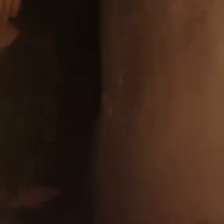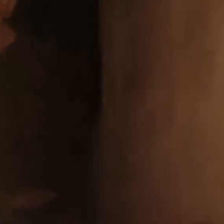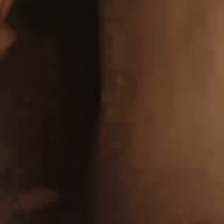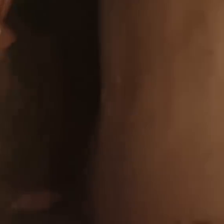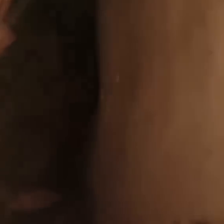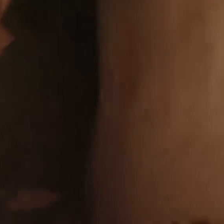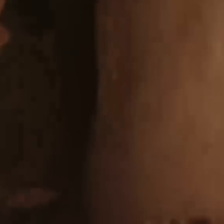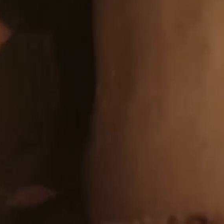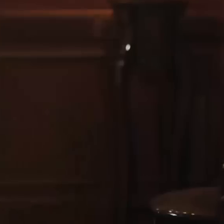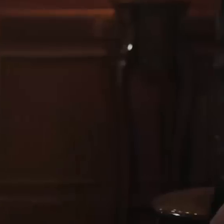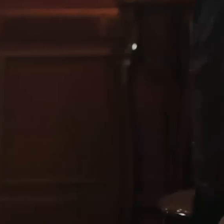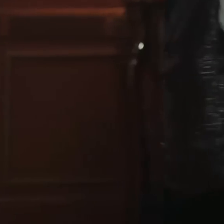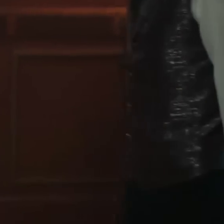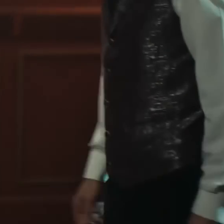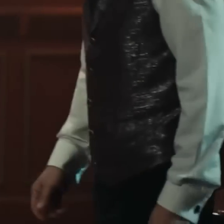Akbar'ın odası.